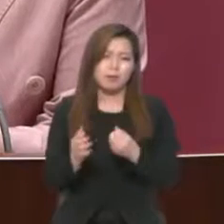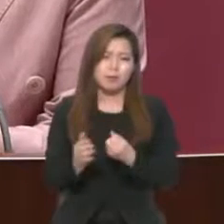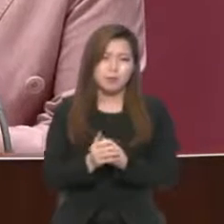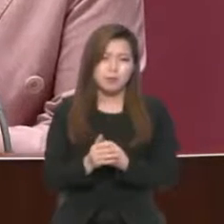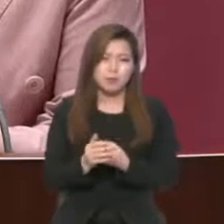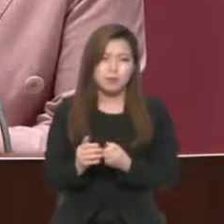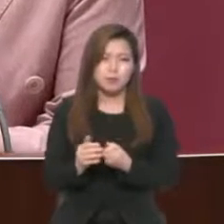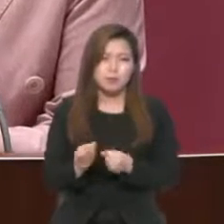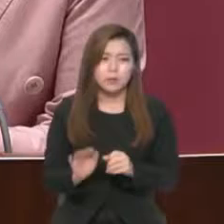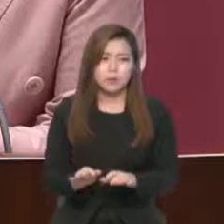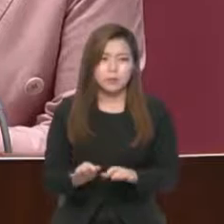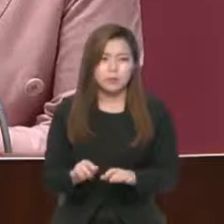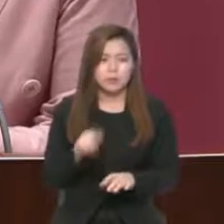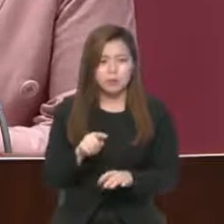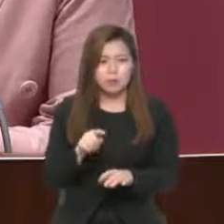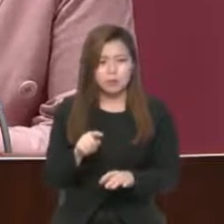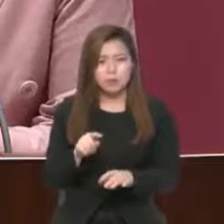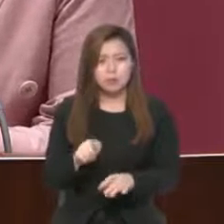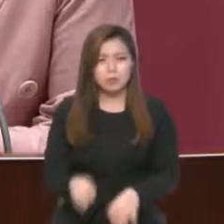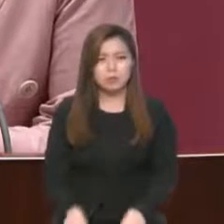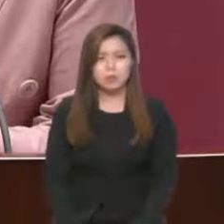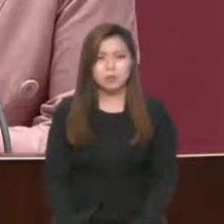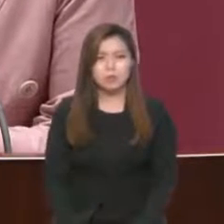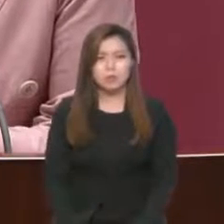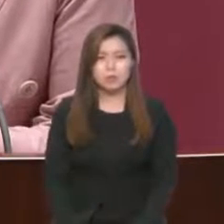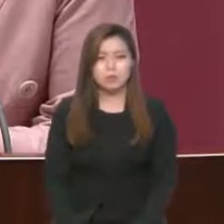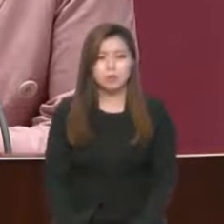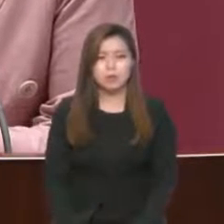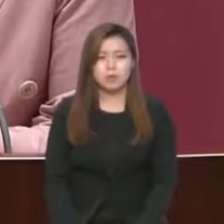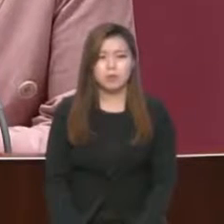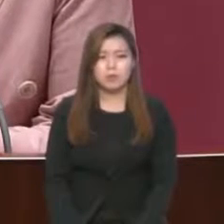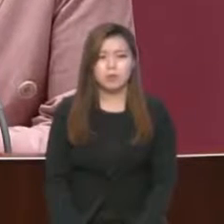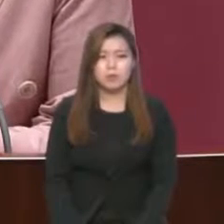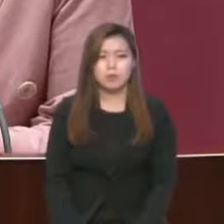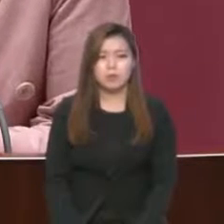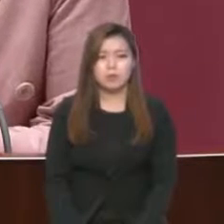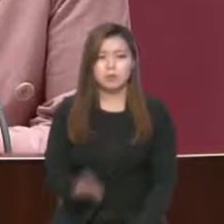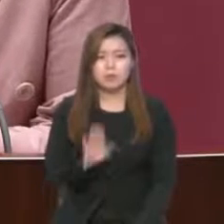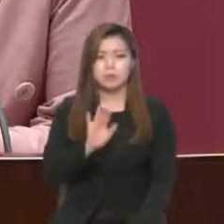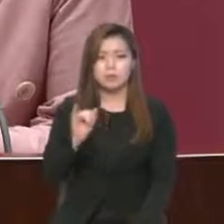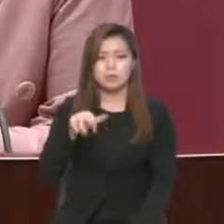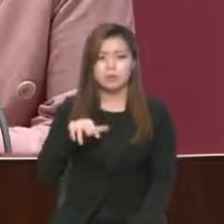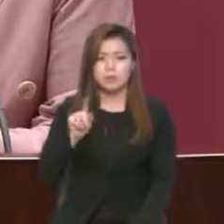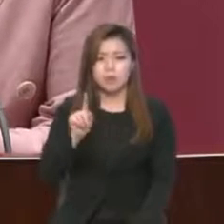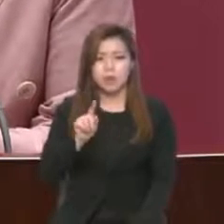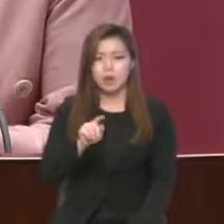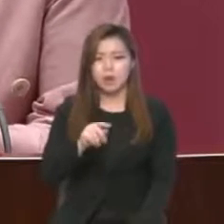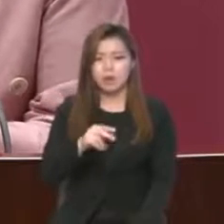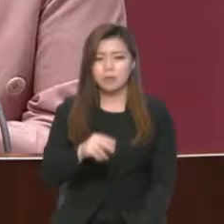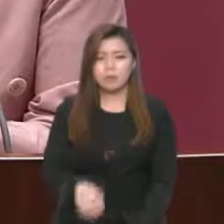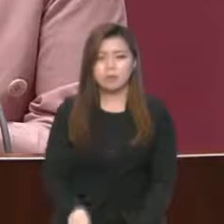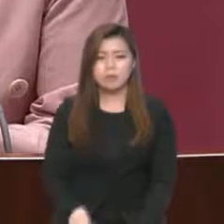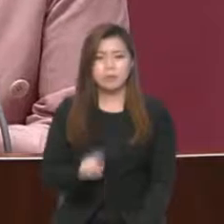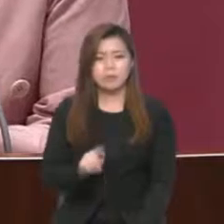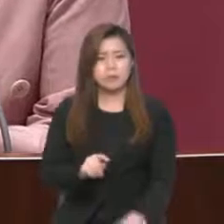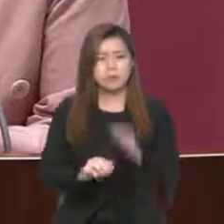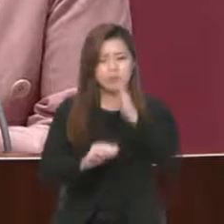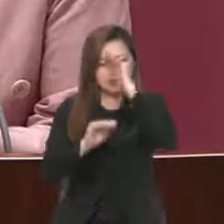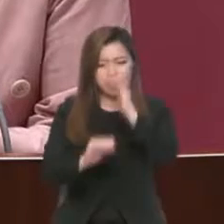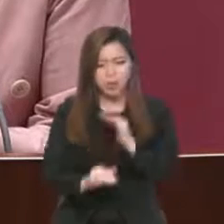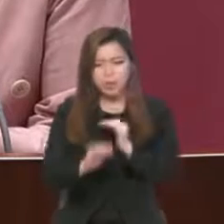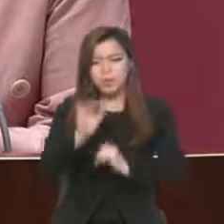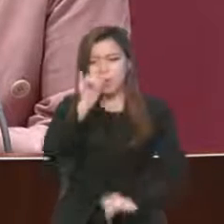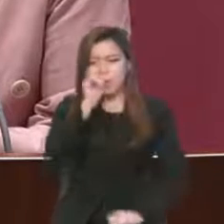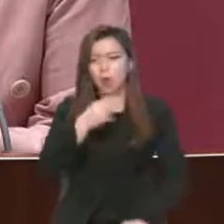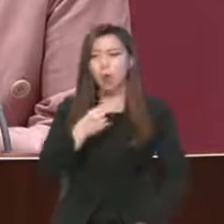여러 차례 원본을 구하려면 프랑스로 중간님, 가야 예, 말씀 되는데 말씀 중에 죄송한데요. 비자가 없이 경위를 묻는 게 아니라 네네. 이러한 사실이